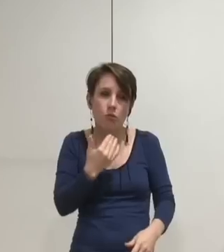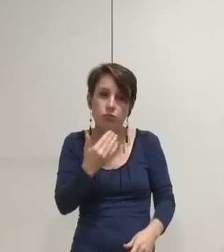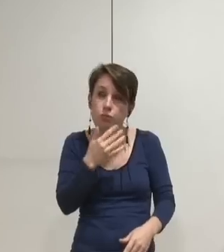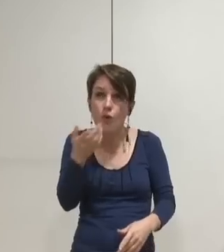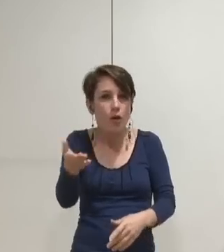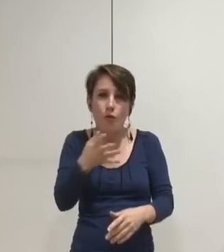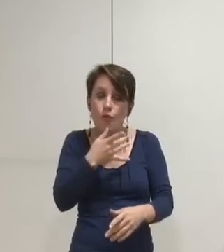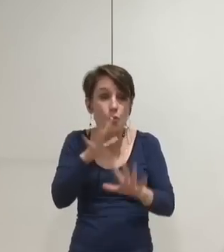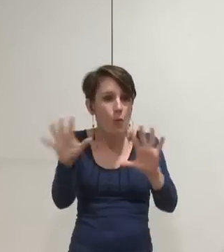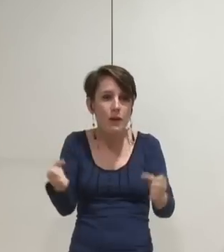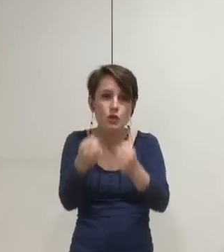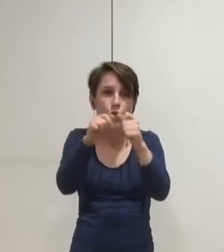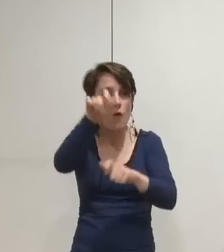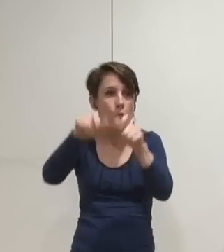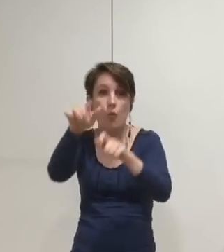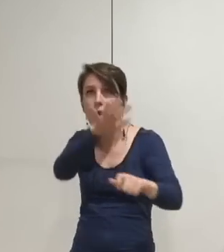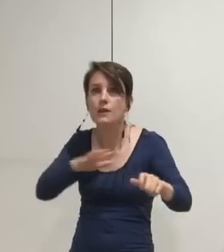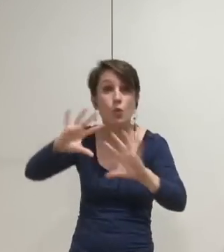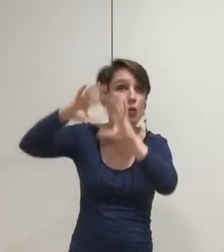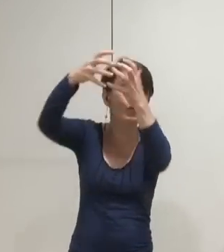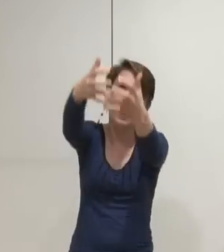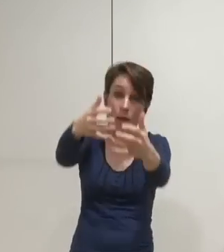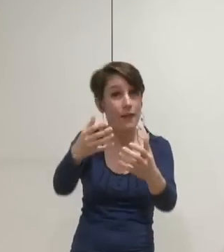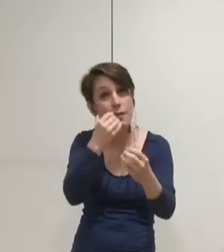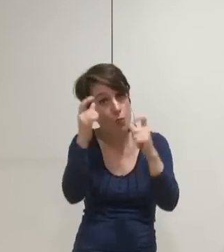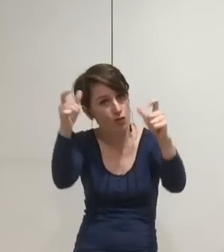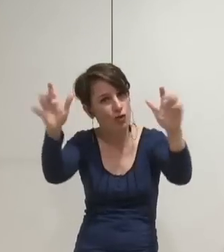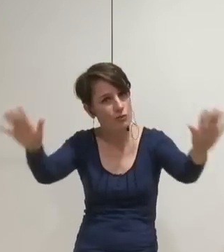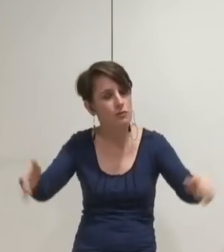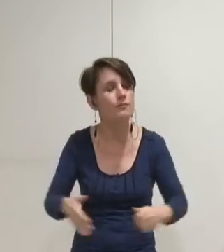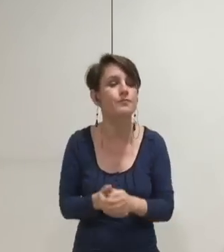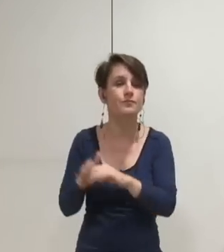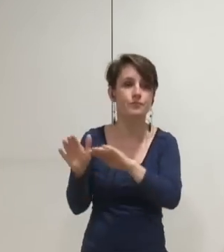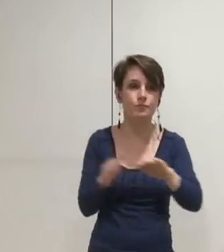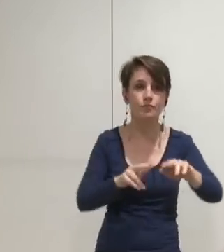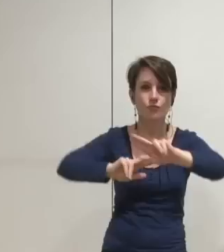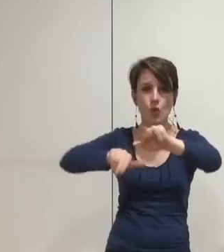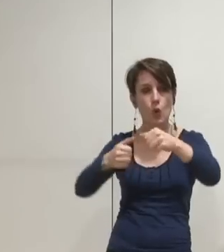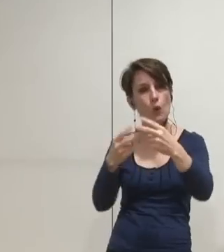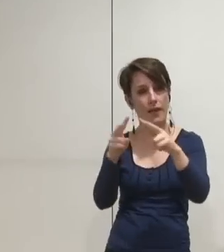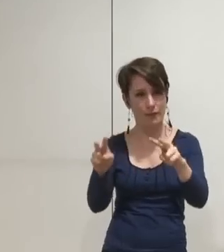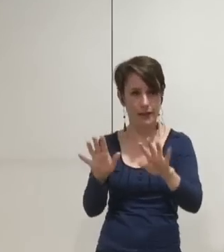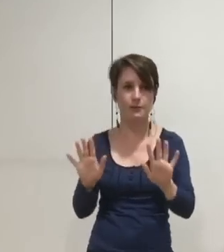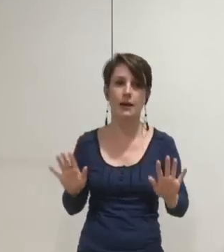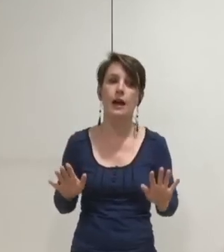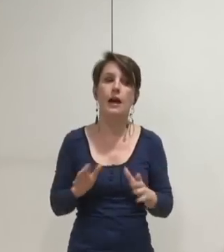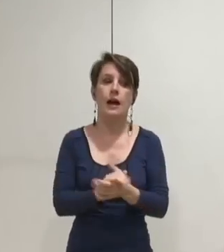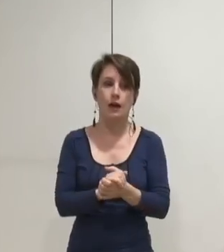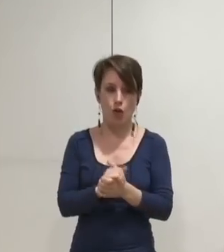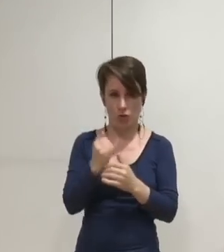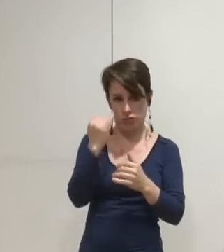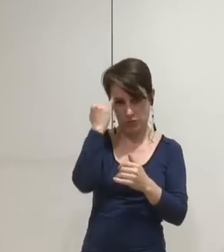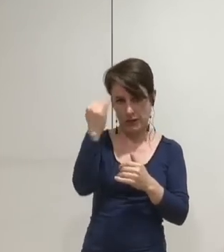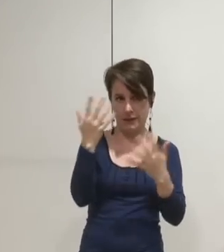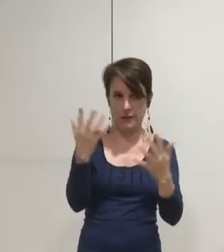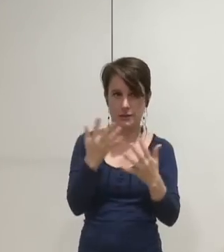en Terre la planète entière enfin le contrat de ville mais là encore quelle est votre initiative le contrat